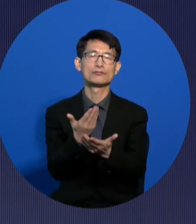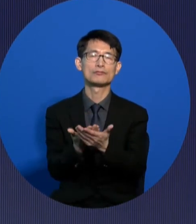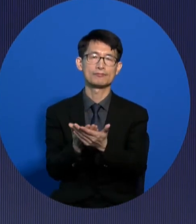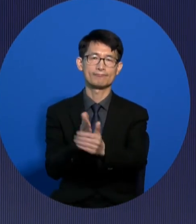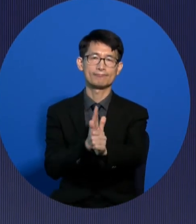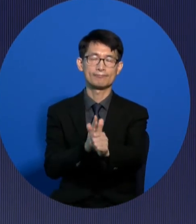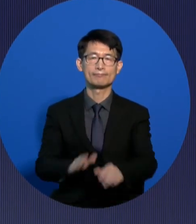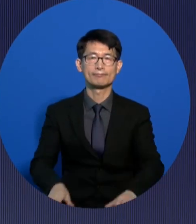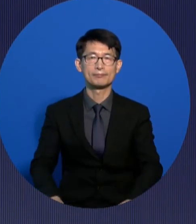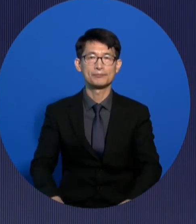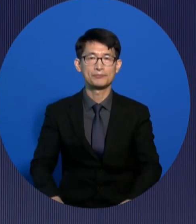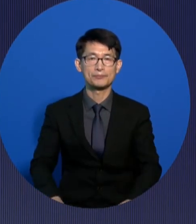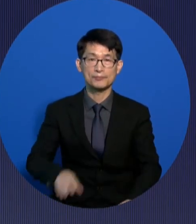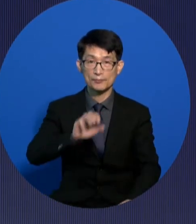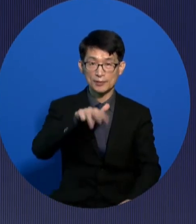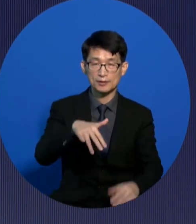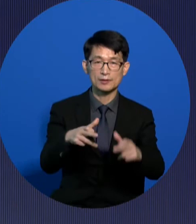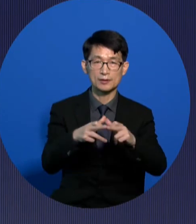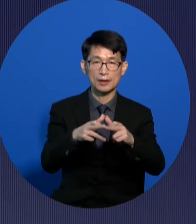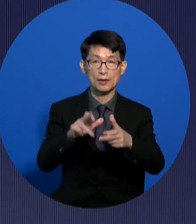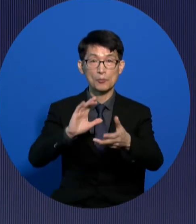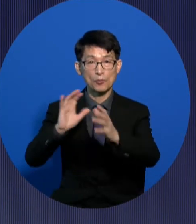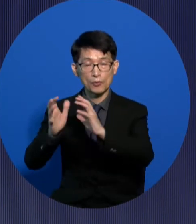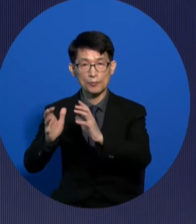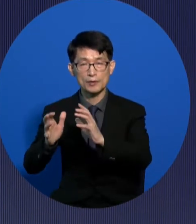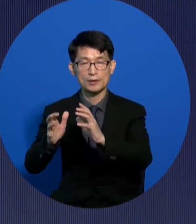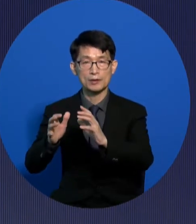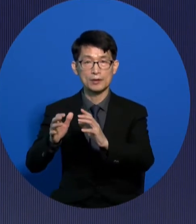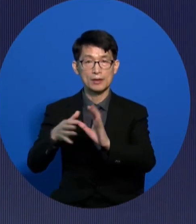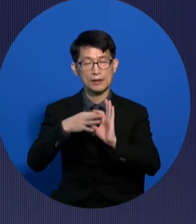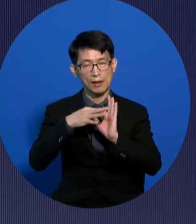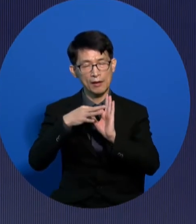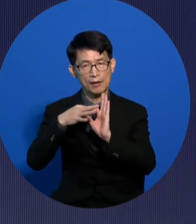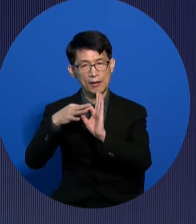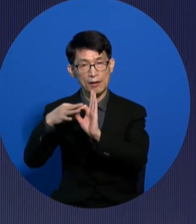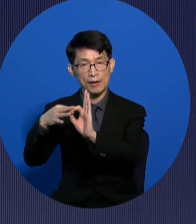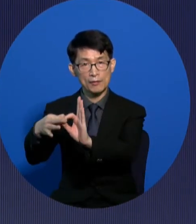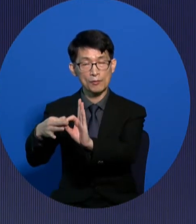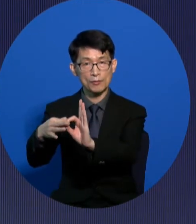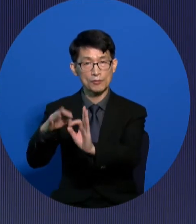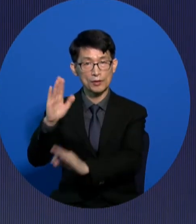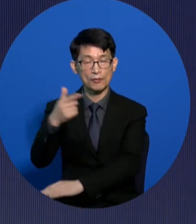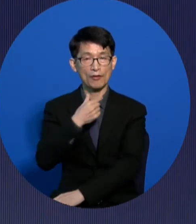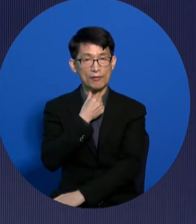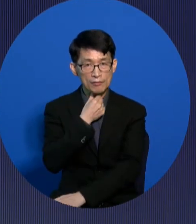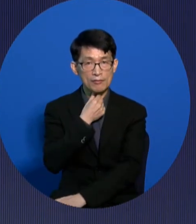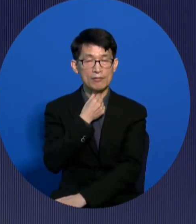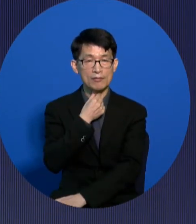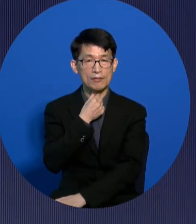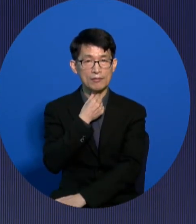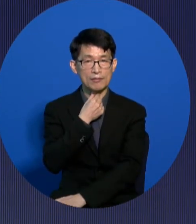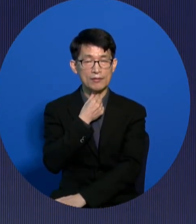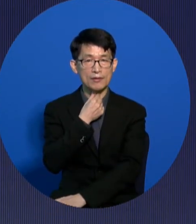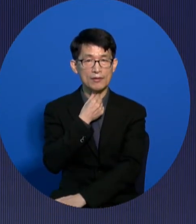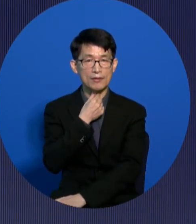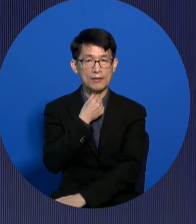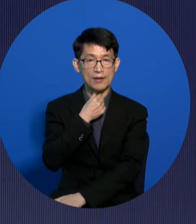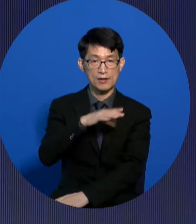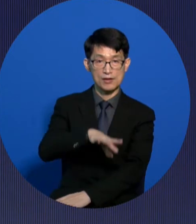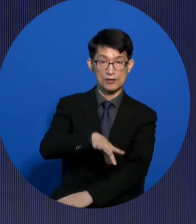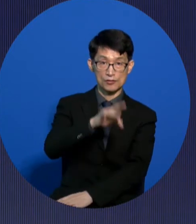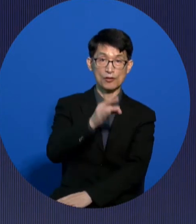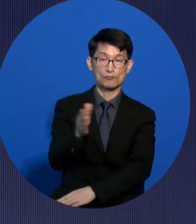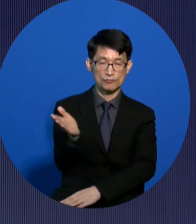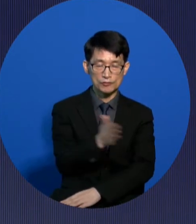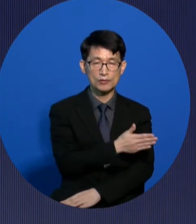토론을, 평창장애 포럼이 지속적으로 이어져야 된다면 처음서부터 첫 단추부터 확실하게